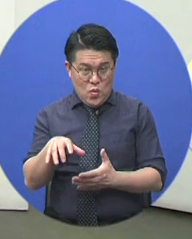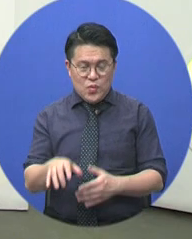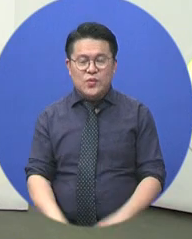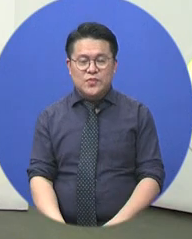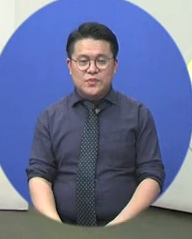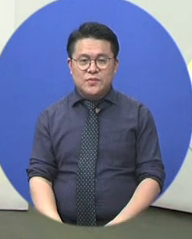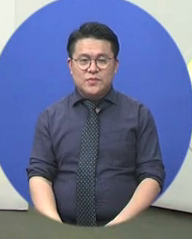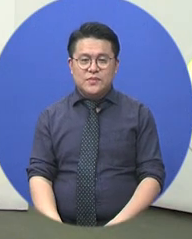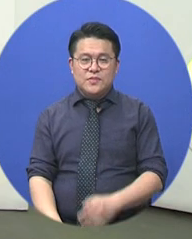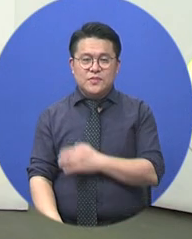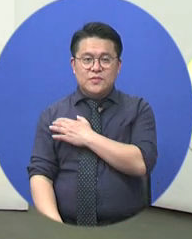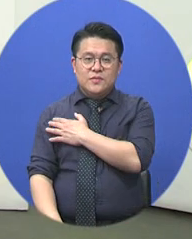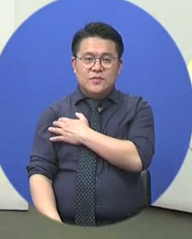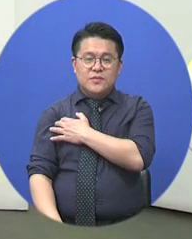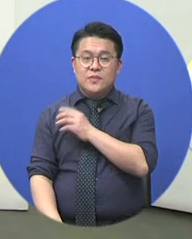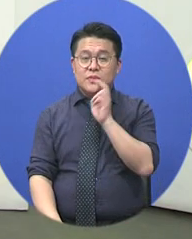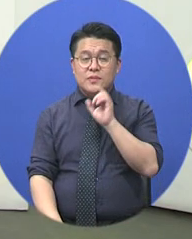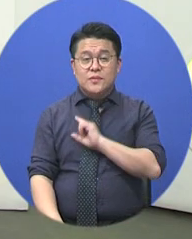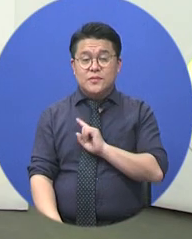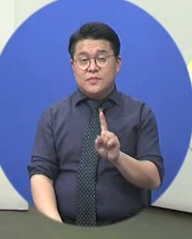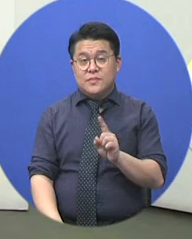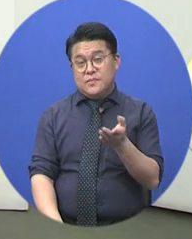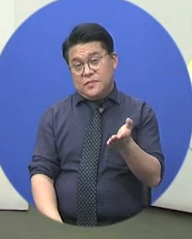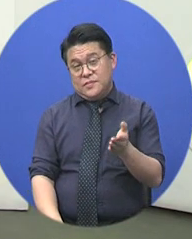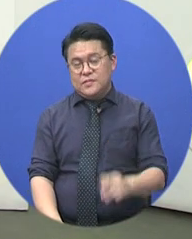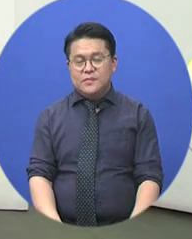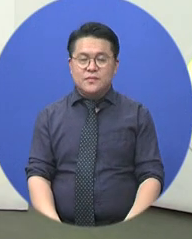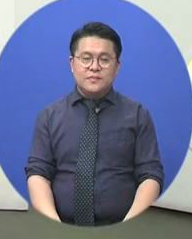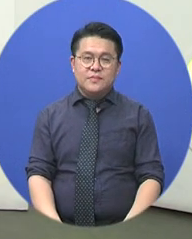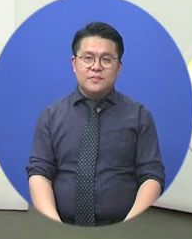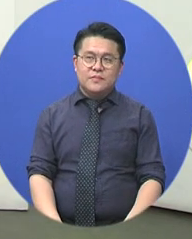예. 오늘 어떤 노래를 불러주실까요?